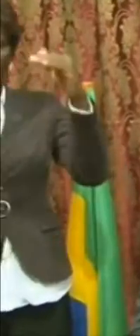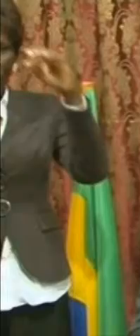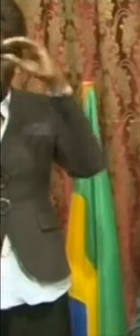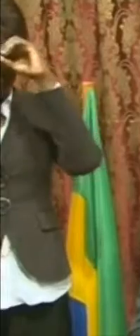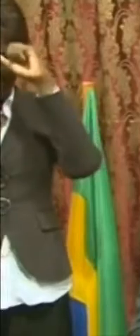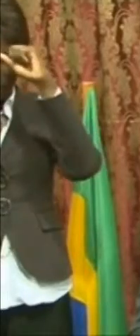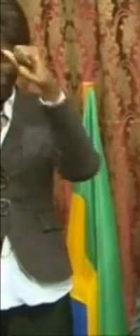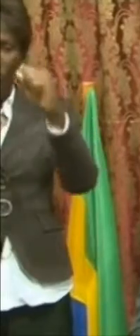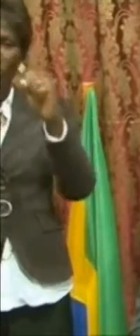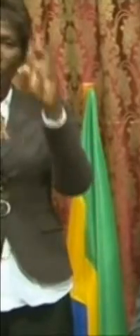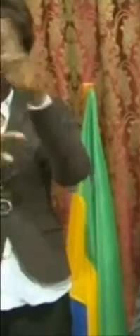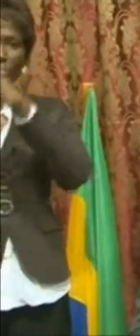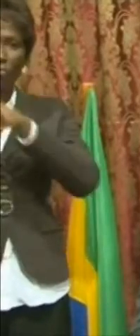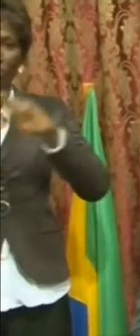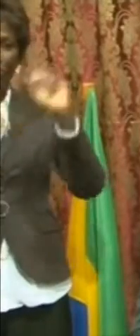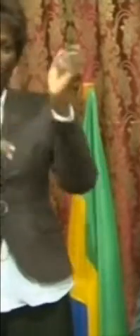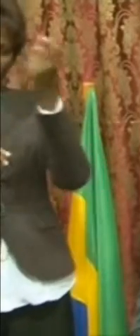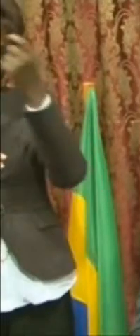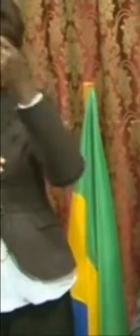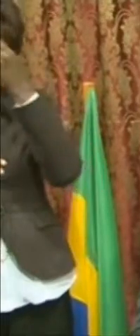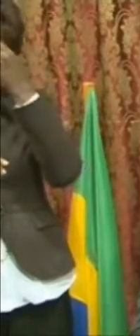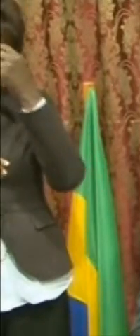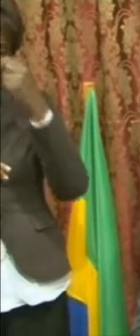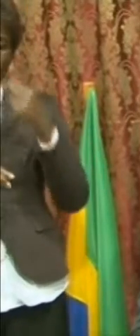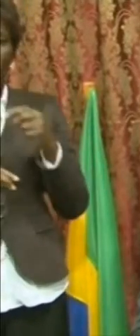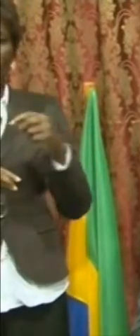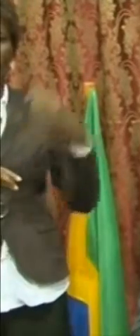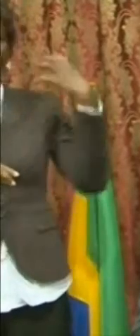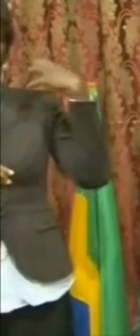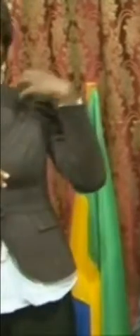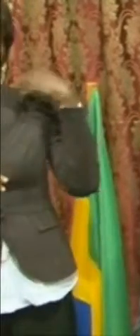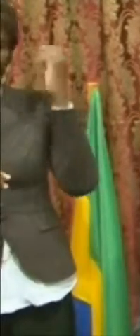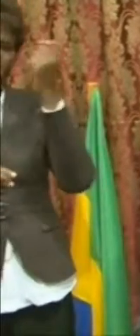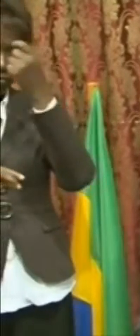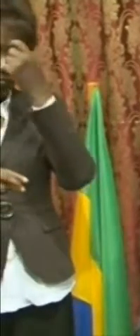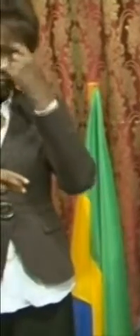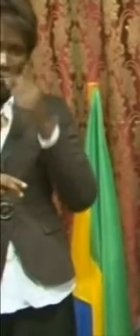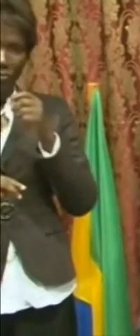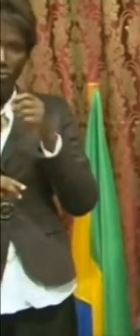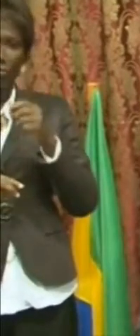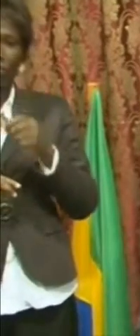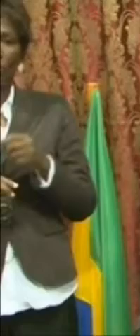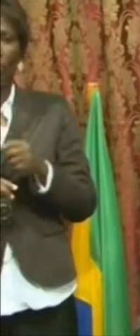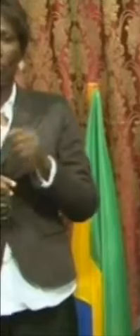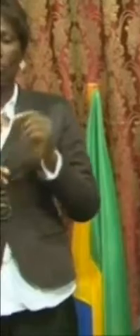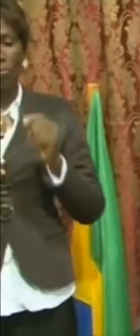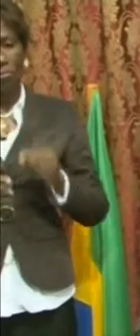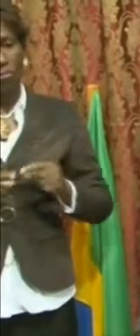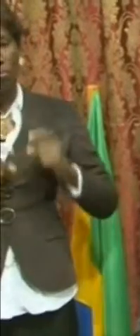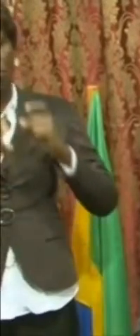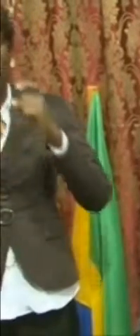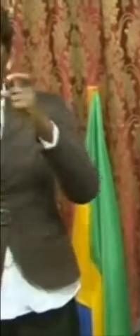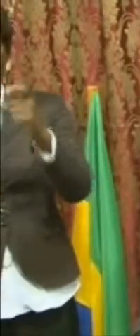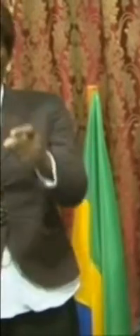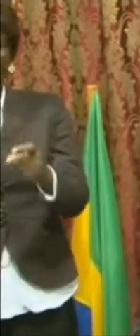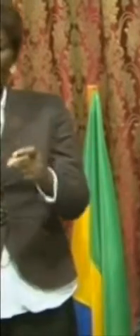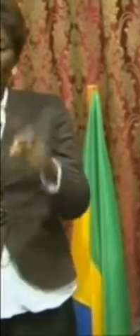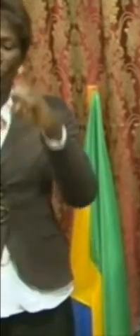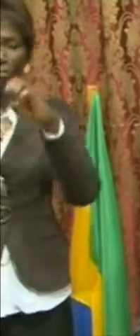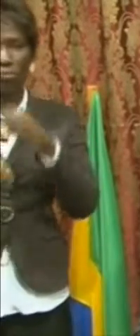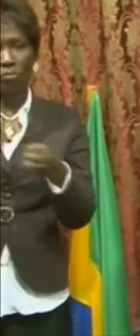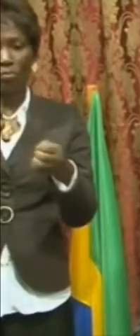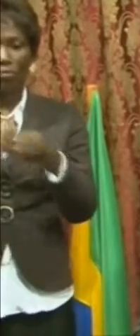République, chef de l'État, Son Excellence Ali Bongo Ondimba, accordent aux questions liées à